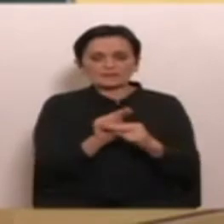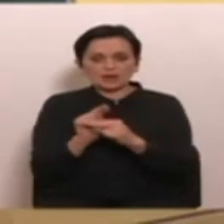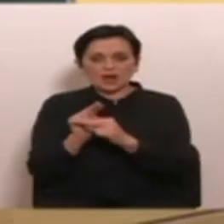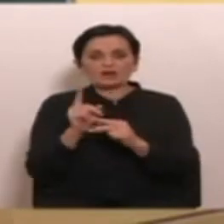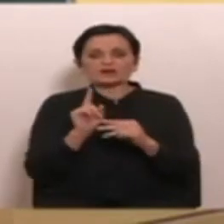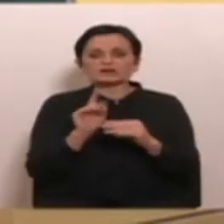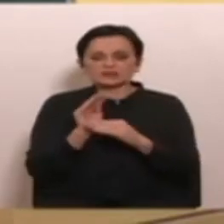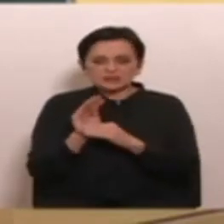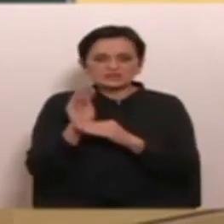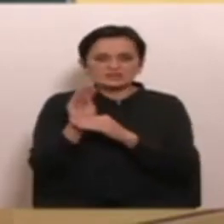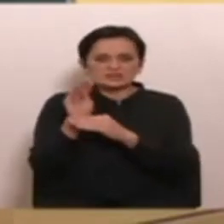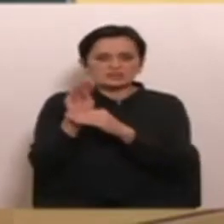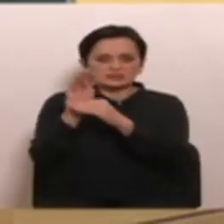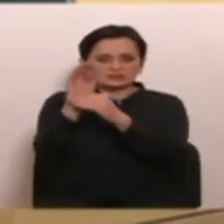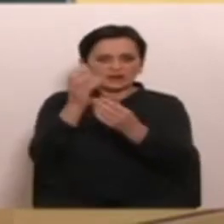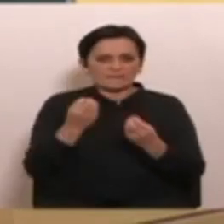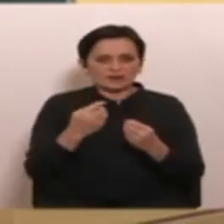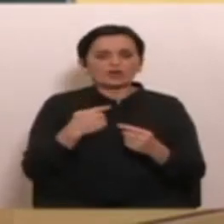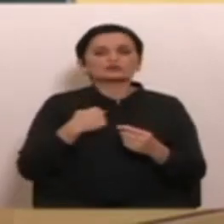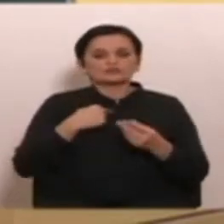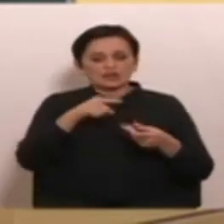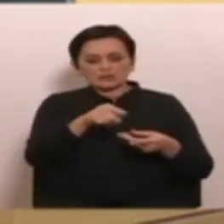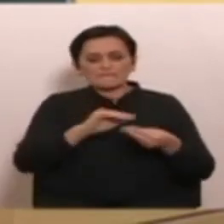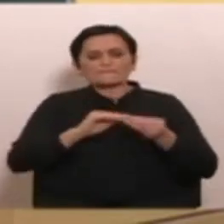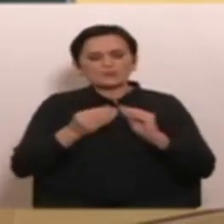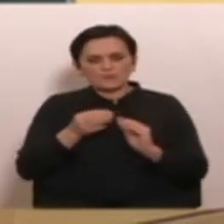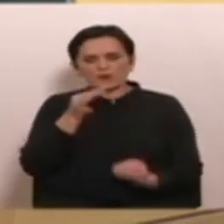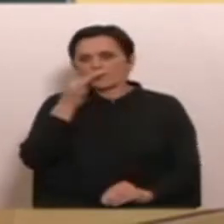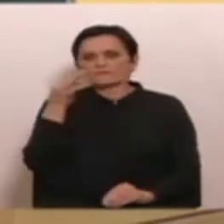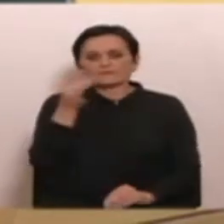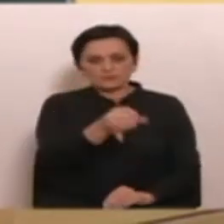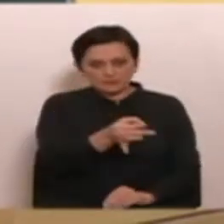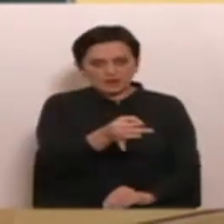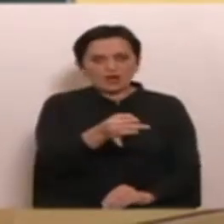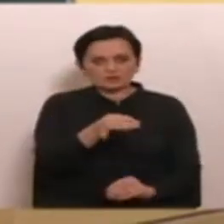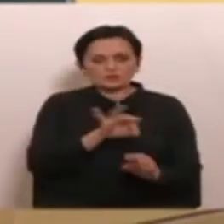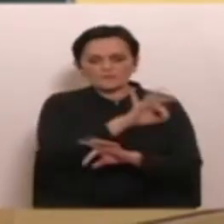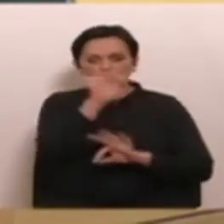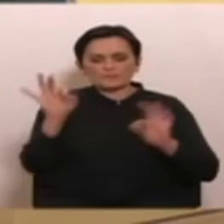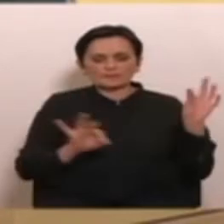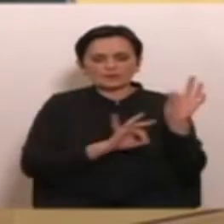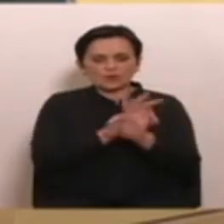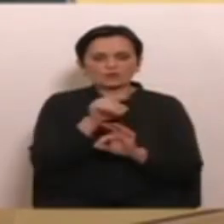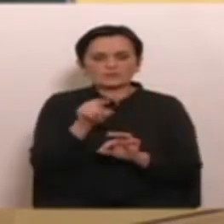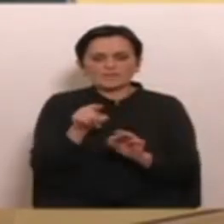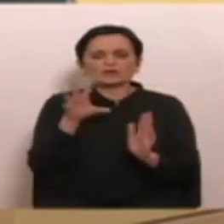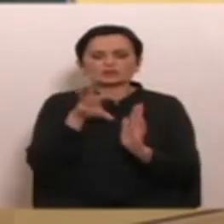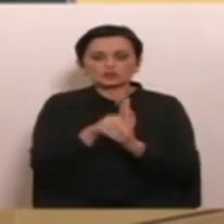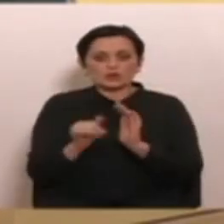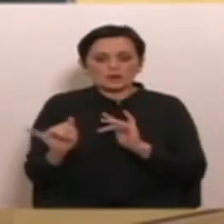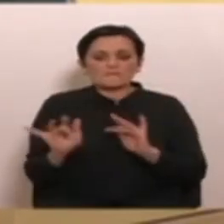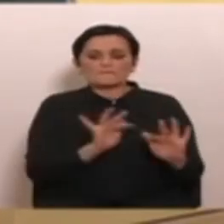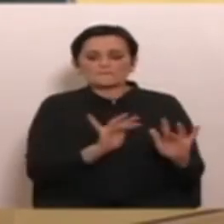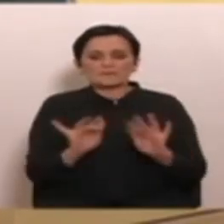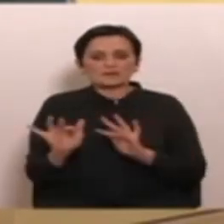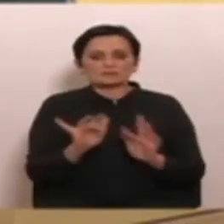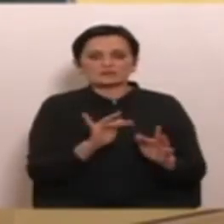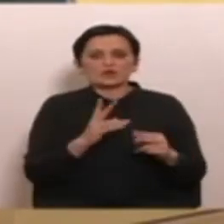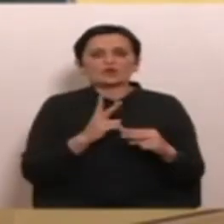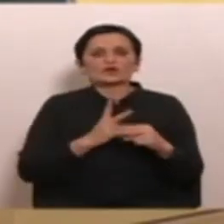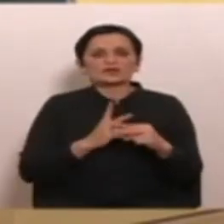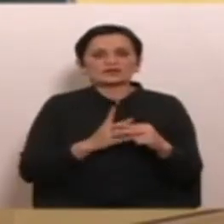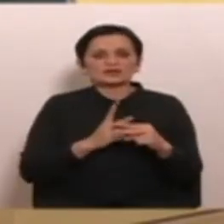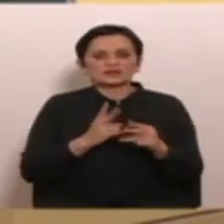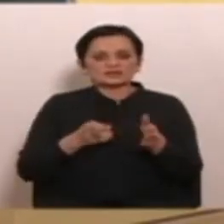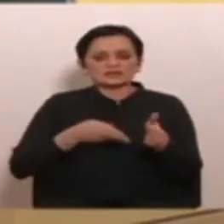იზრდება. ჩვენ ამ გამოწვევას პასუხობთ მასშტაბური ინფრასტრუქტურული პროექტებით, მათ შორის მიმდინარეობს მოგეხსენებათ რკინიგზის